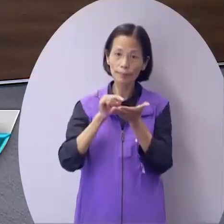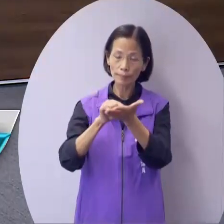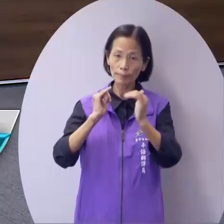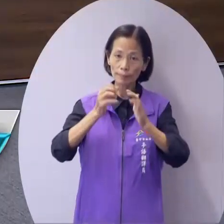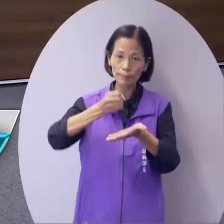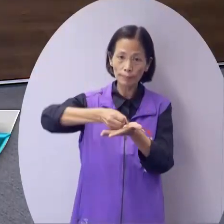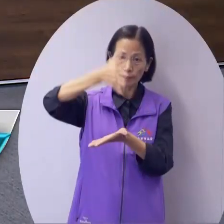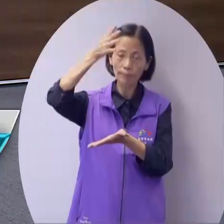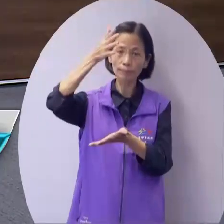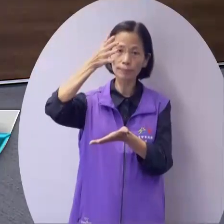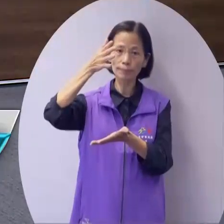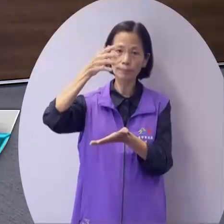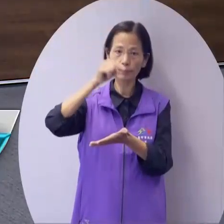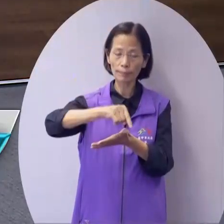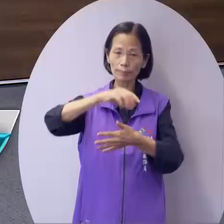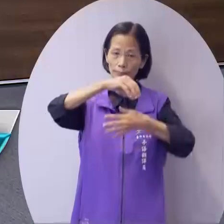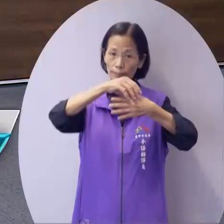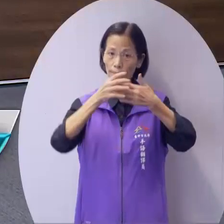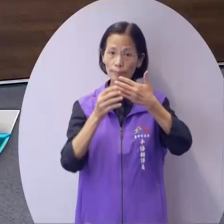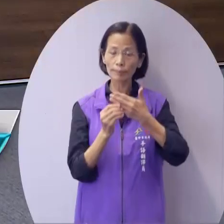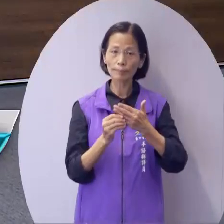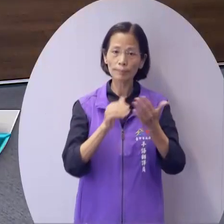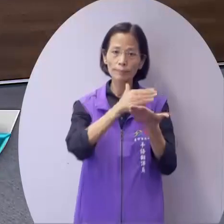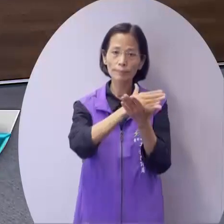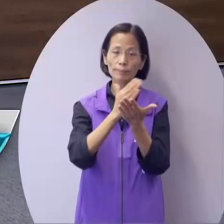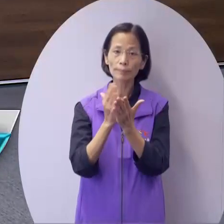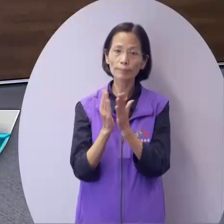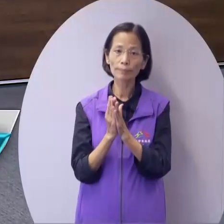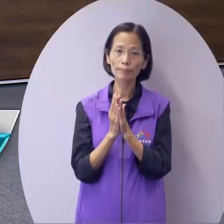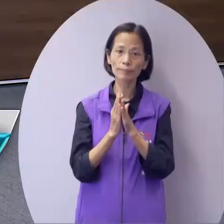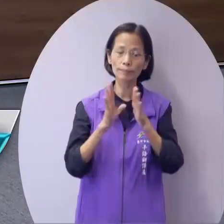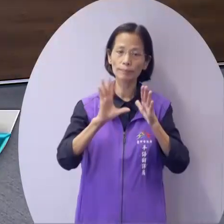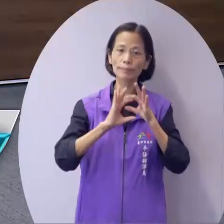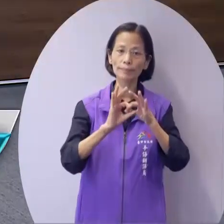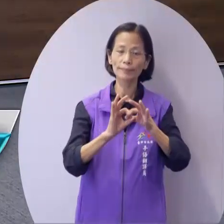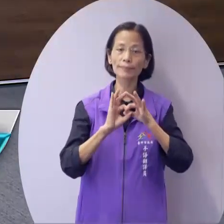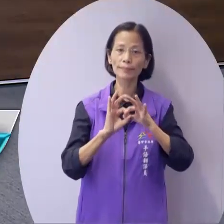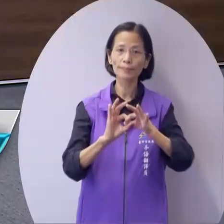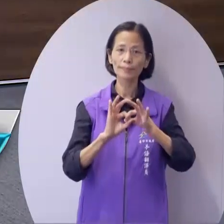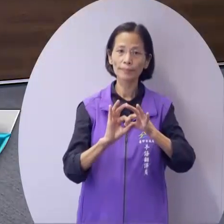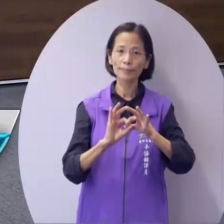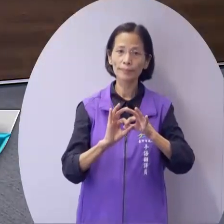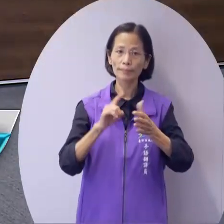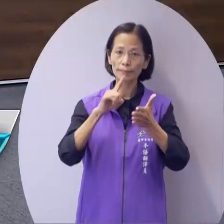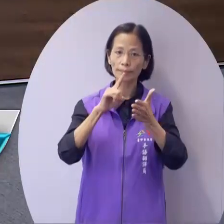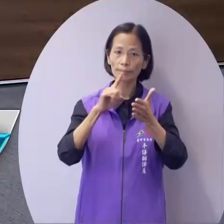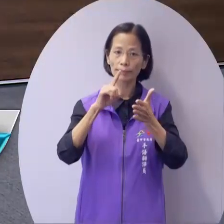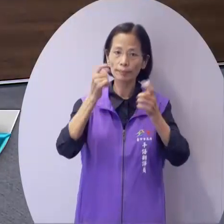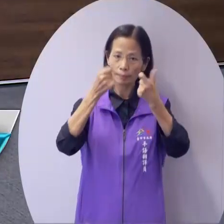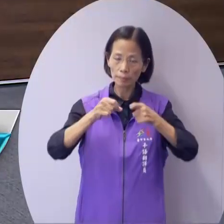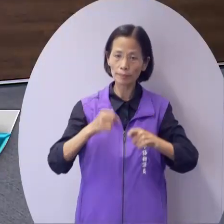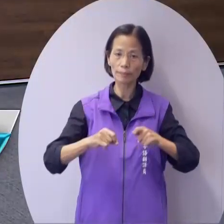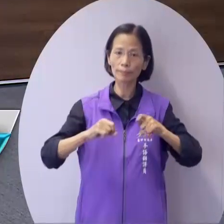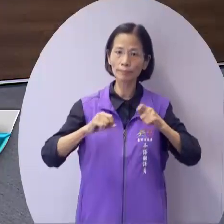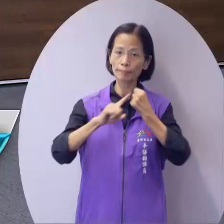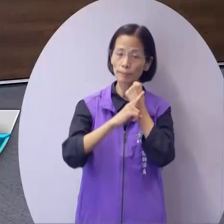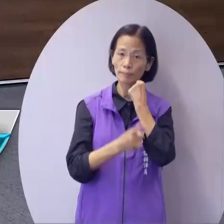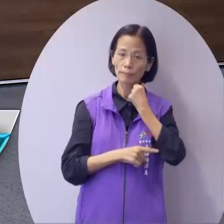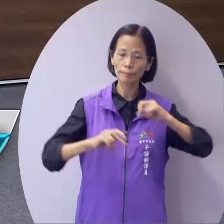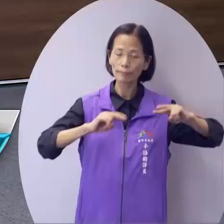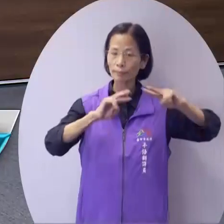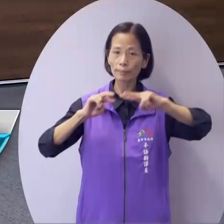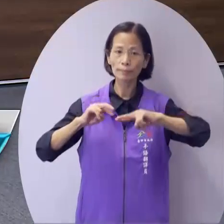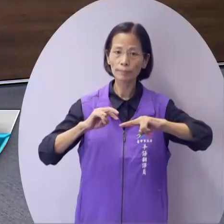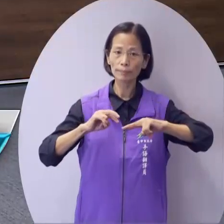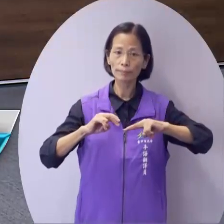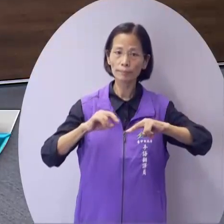宅经营管理的备查方式等等及相关的简化方式做一些修正。